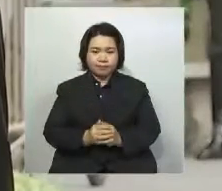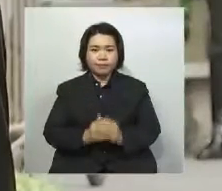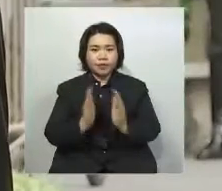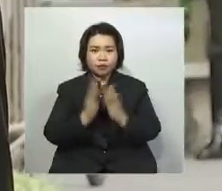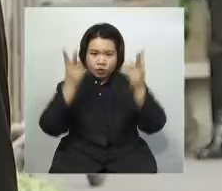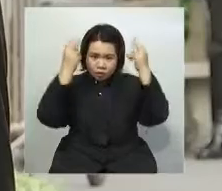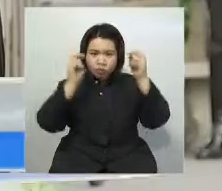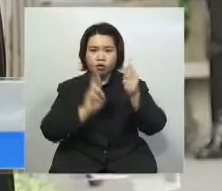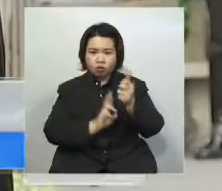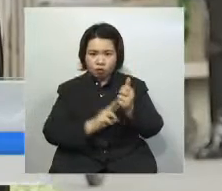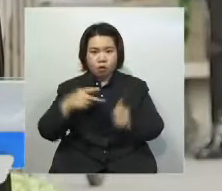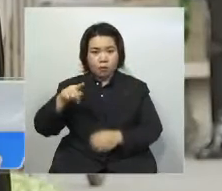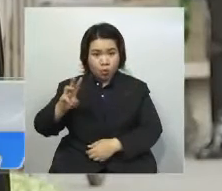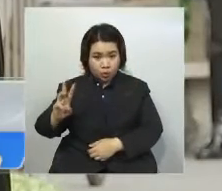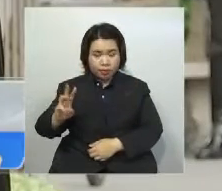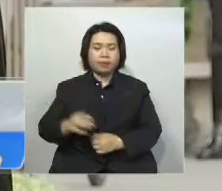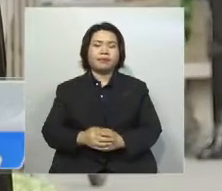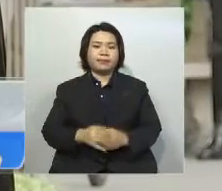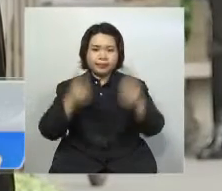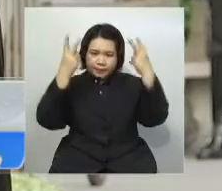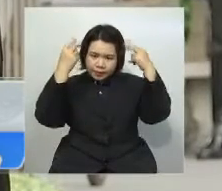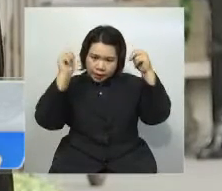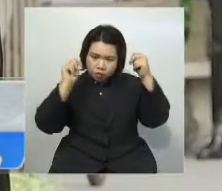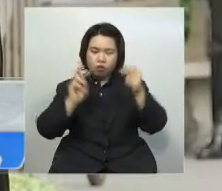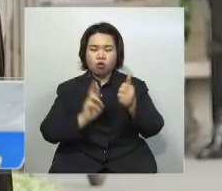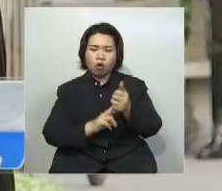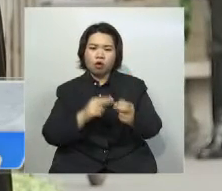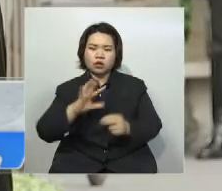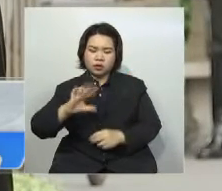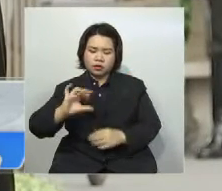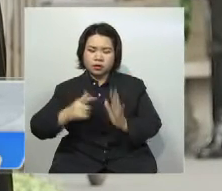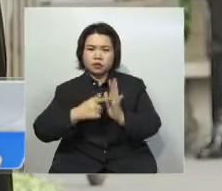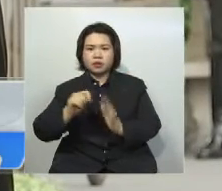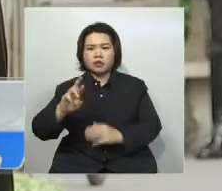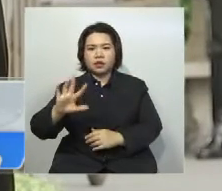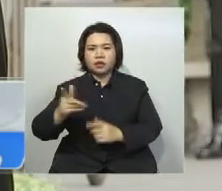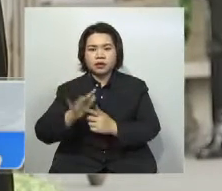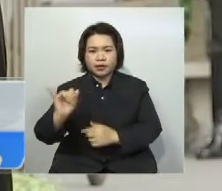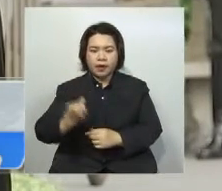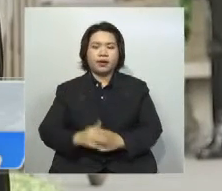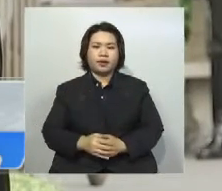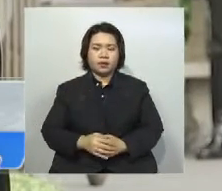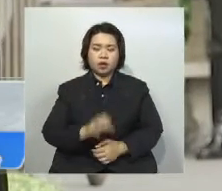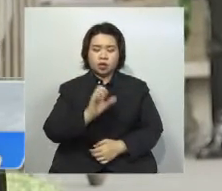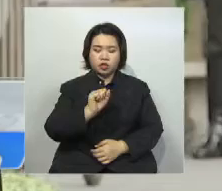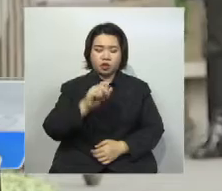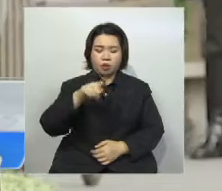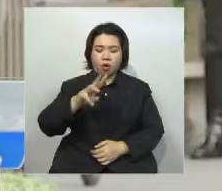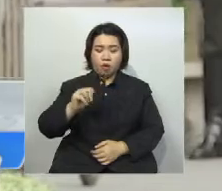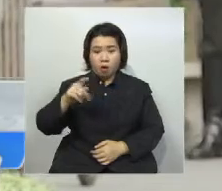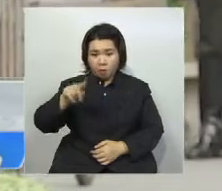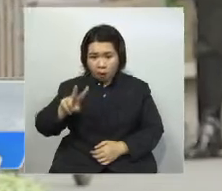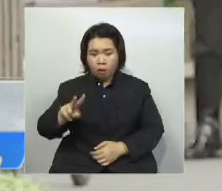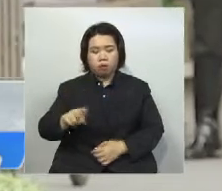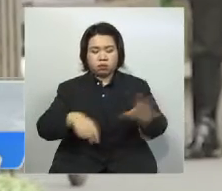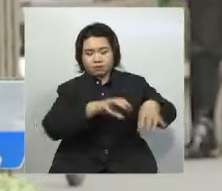รองนายกรัฐมนตรีประวิตรนะครับท่านรองนายกรัฐมนตรีชัดชัยแล้วก็สปมพ.ต่อจนหน่วยงานที่อยู่ข้องทุกหน่ว